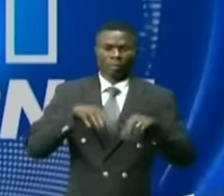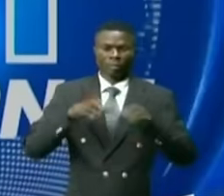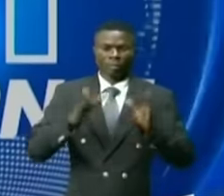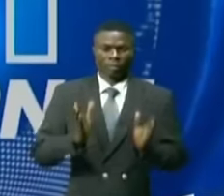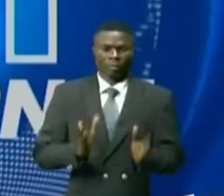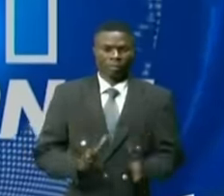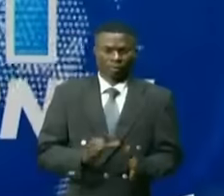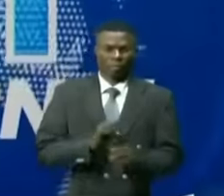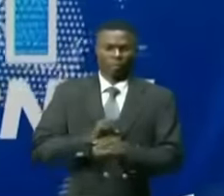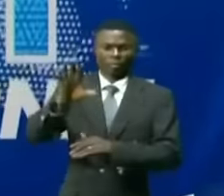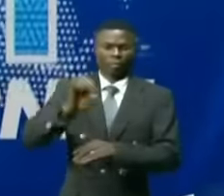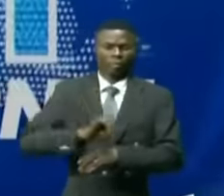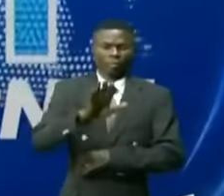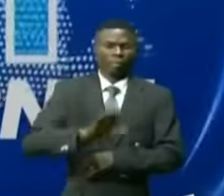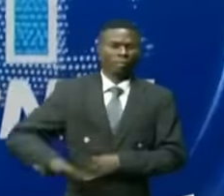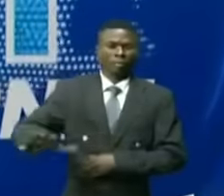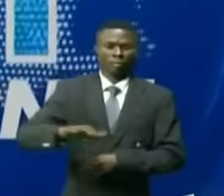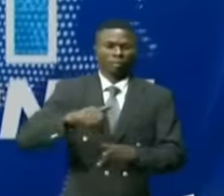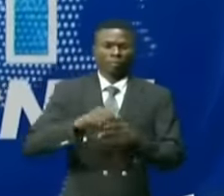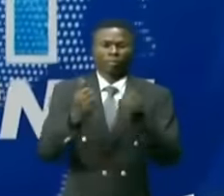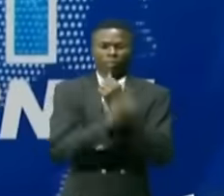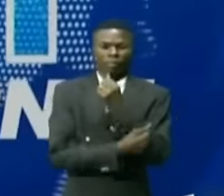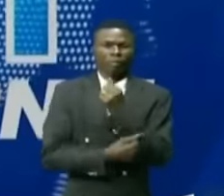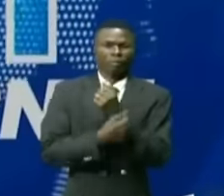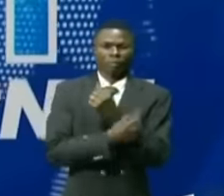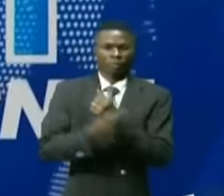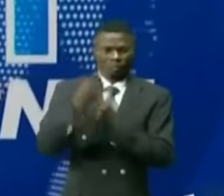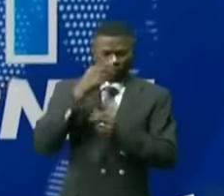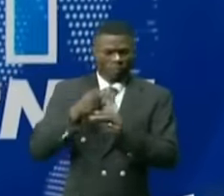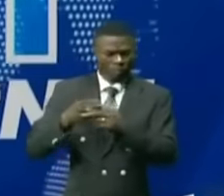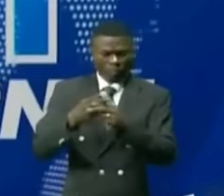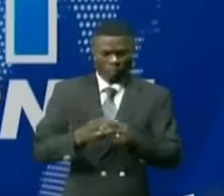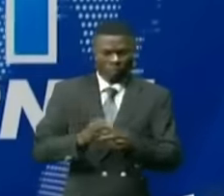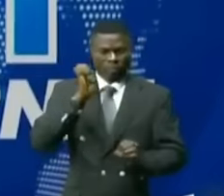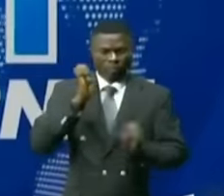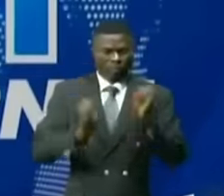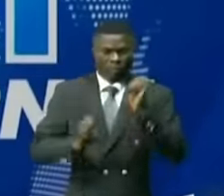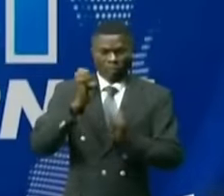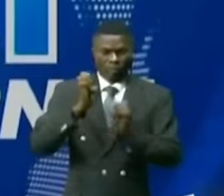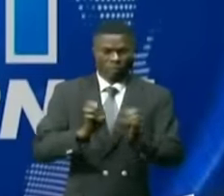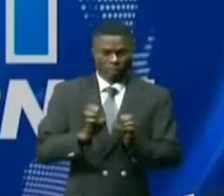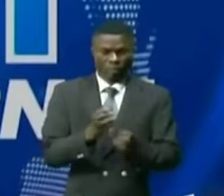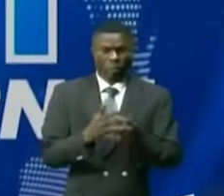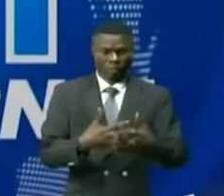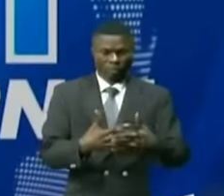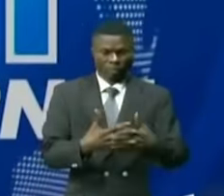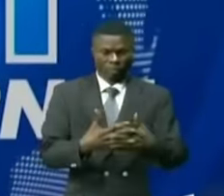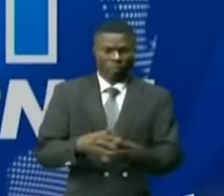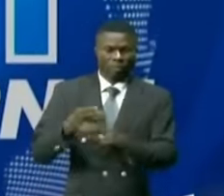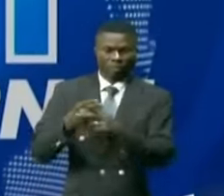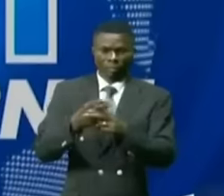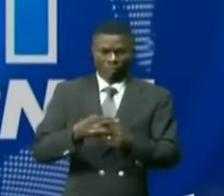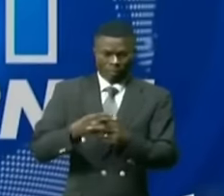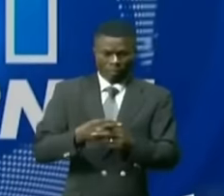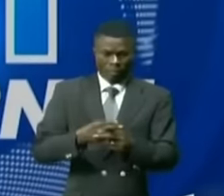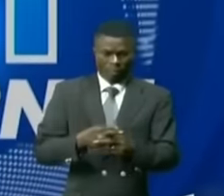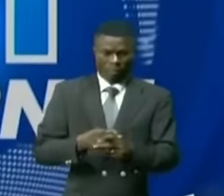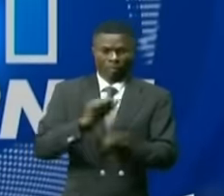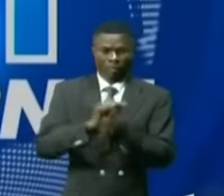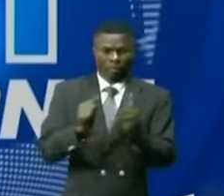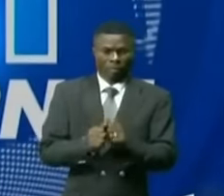congolaise se déploie dans l'ensemble du pays pour contrôler et évaluer le dispositif sécuritaire.